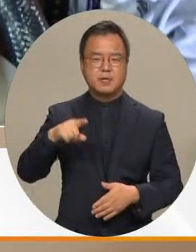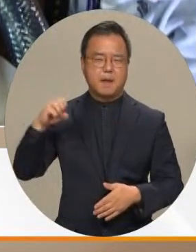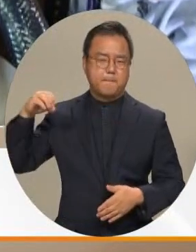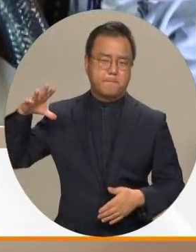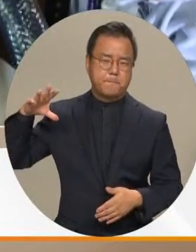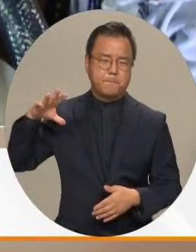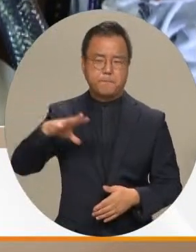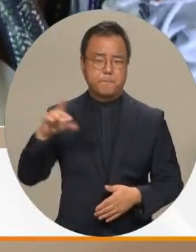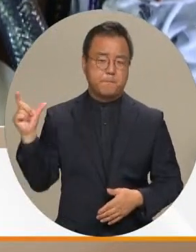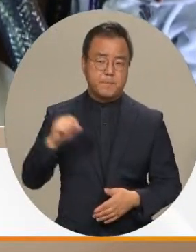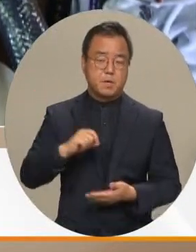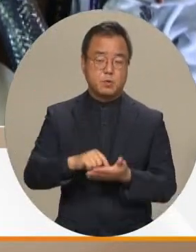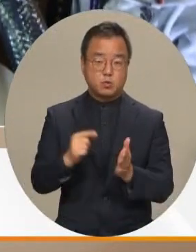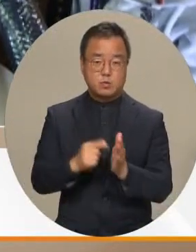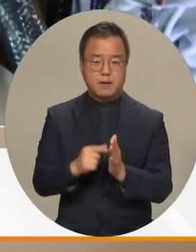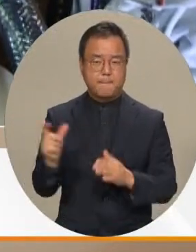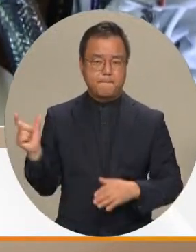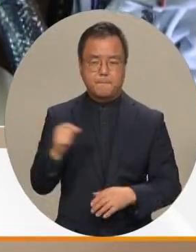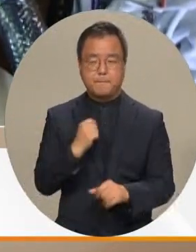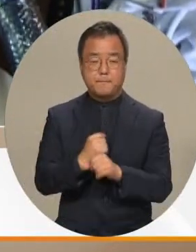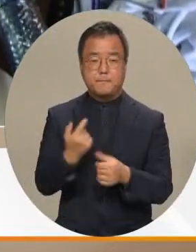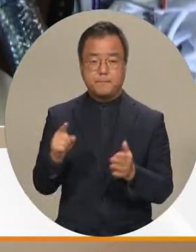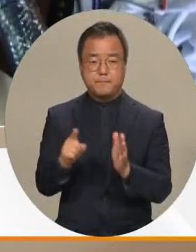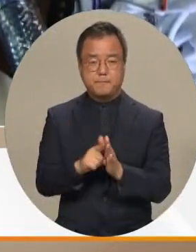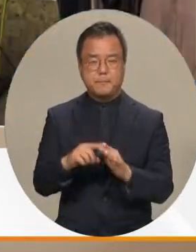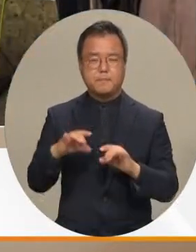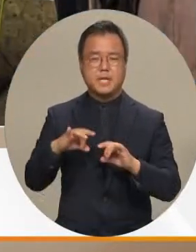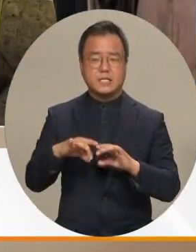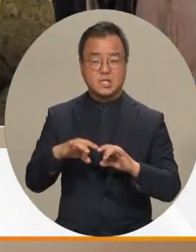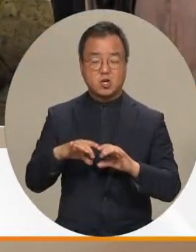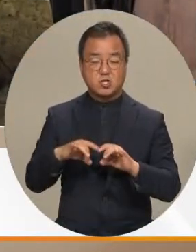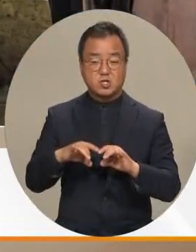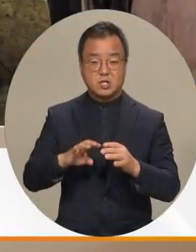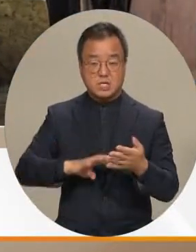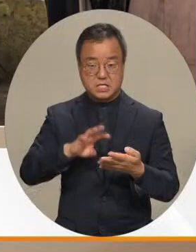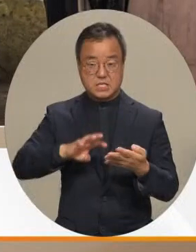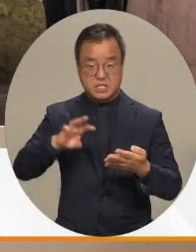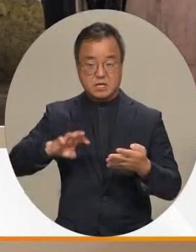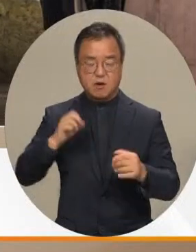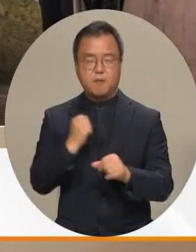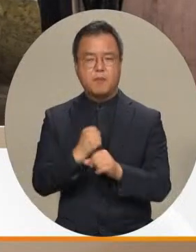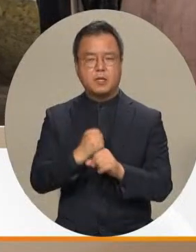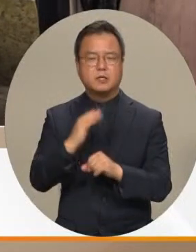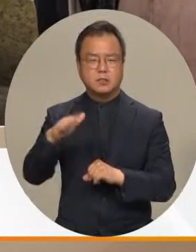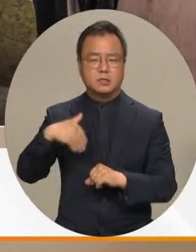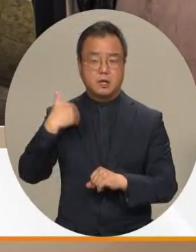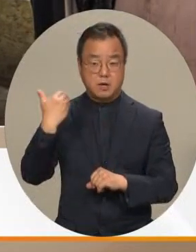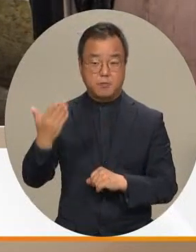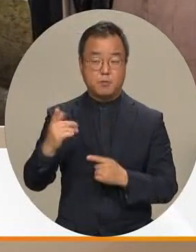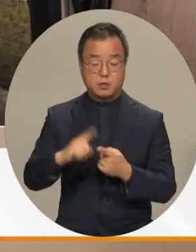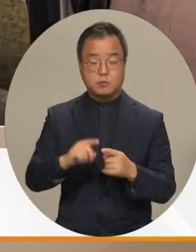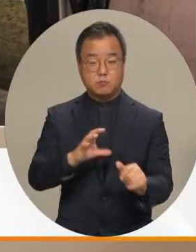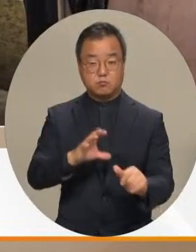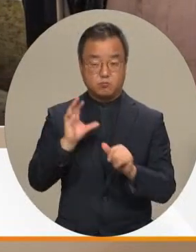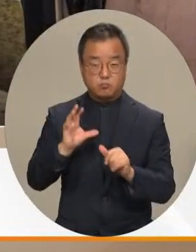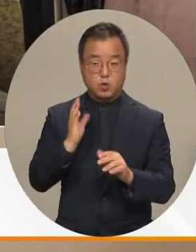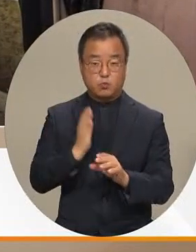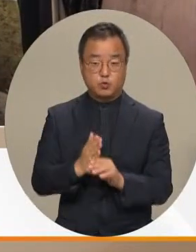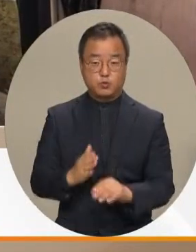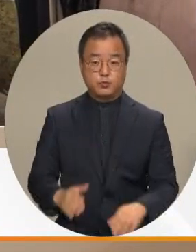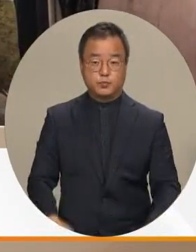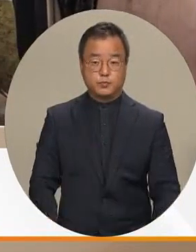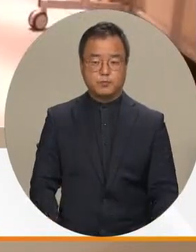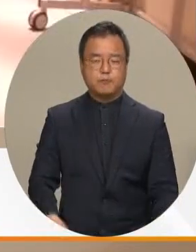가깝게 가속을 시켜야 되기 때문에 막대한 양의 전자기장을 만들어 줘야 되고 그렇기 때문에 초전도 제가 반드시 사용이 돼야